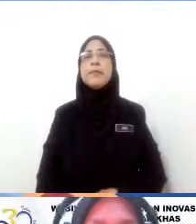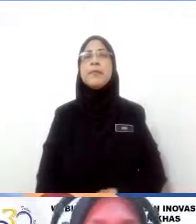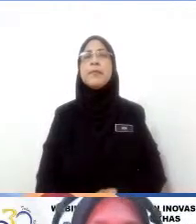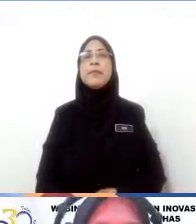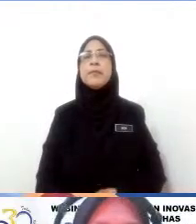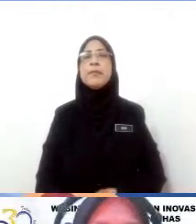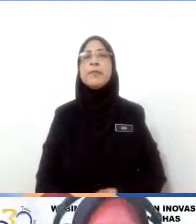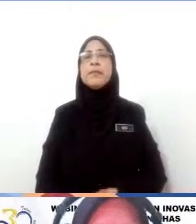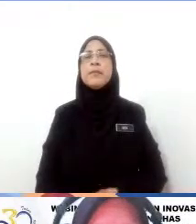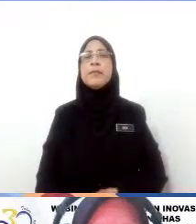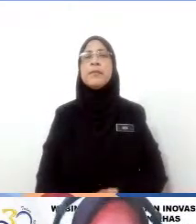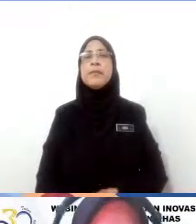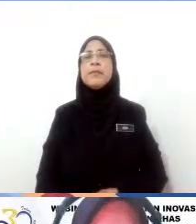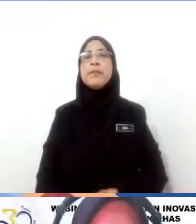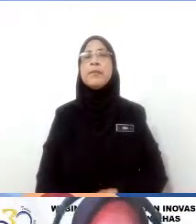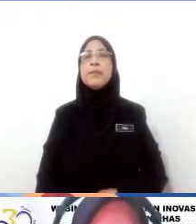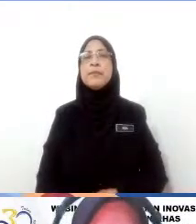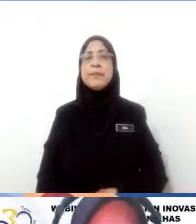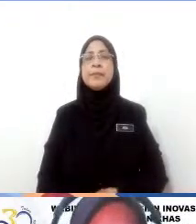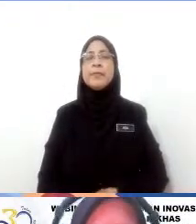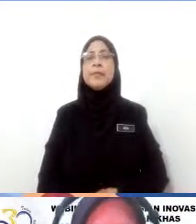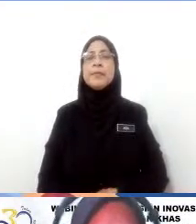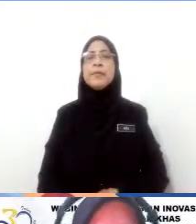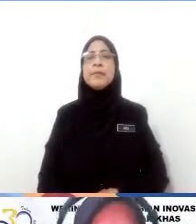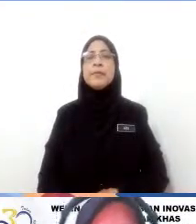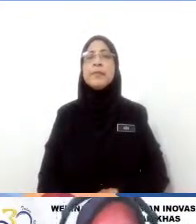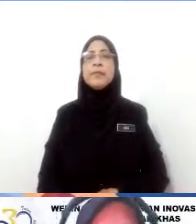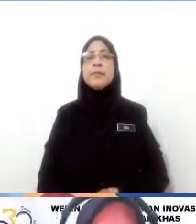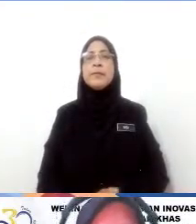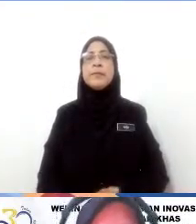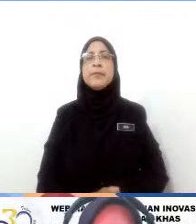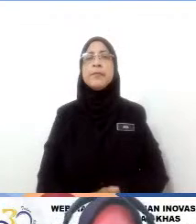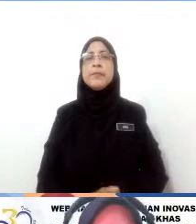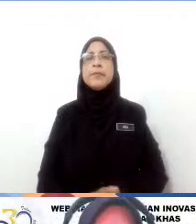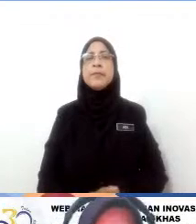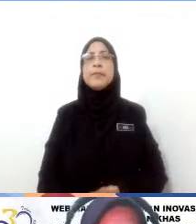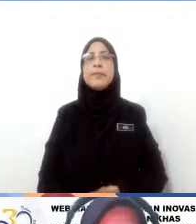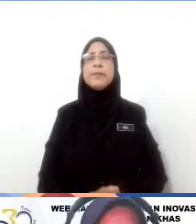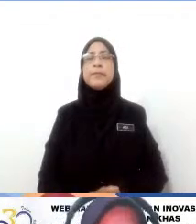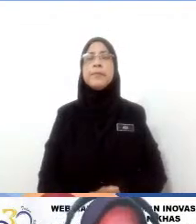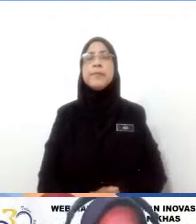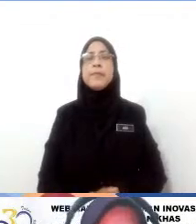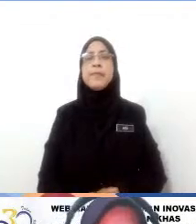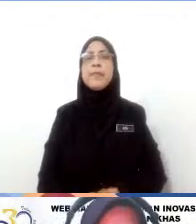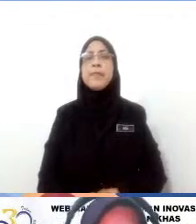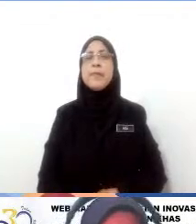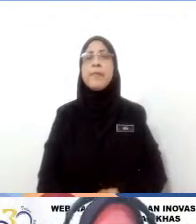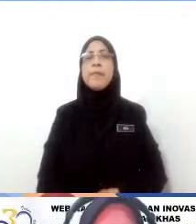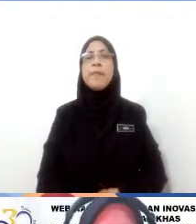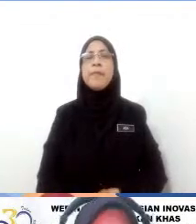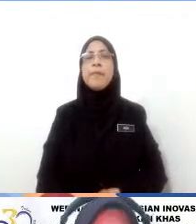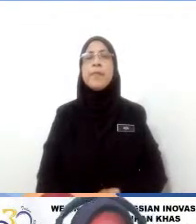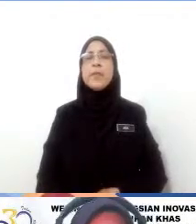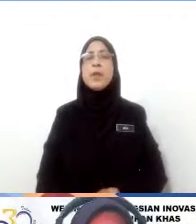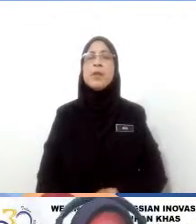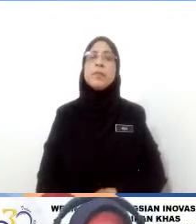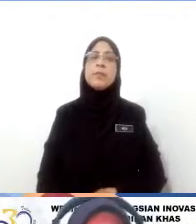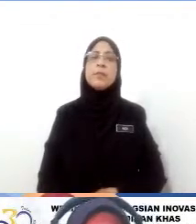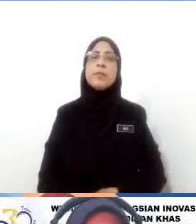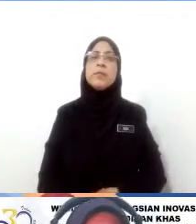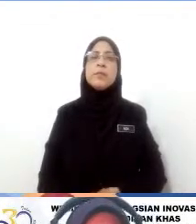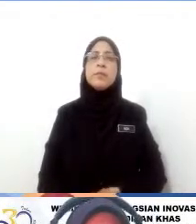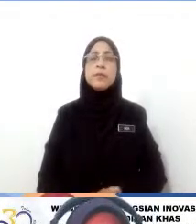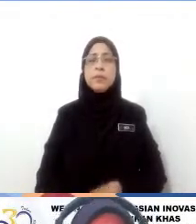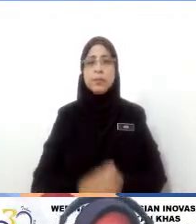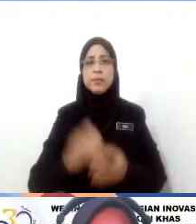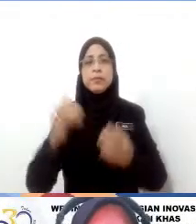di ujung rancangan. Yes, betul. Okay. Last satu minit je. Dekat video cikgu tu YouTube ada.